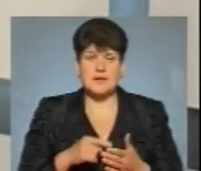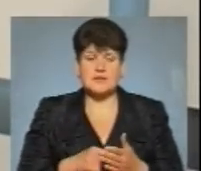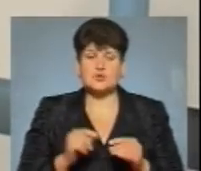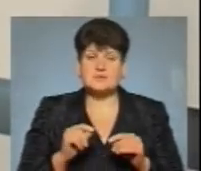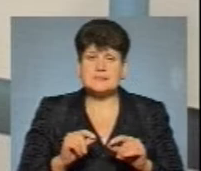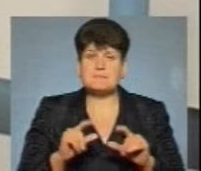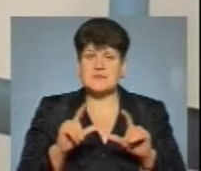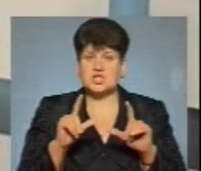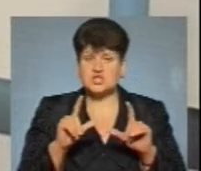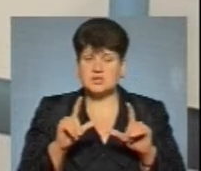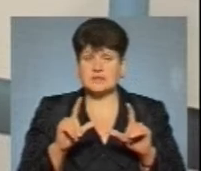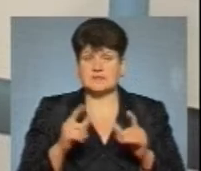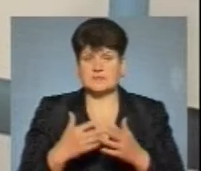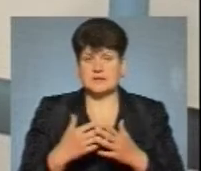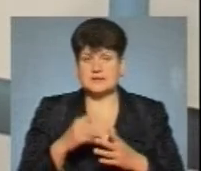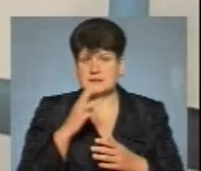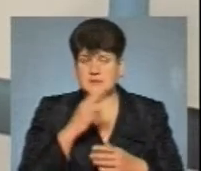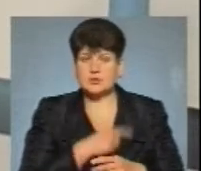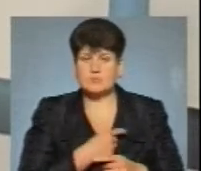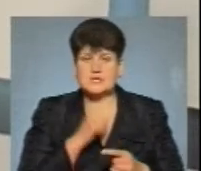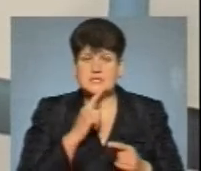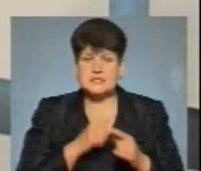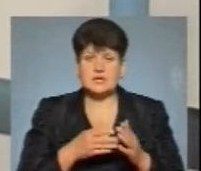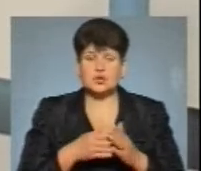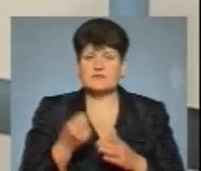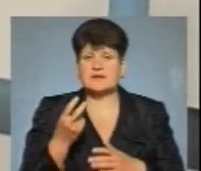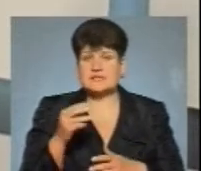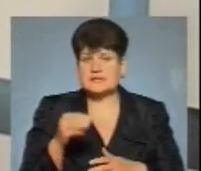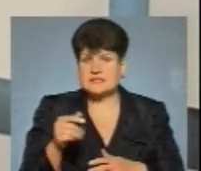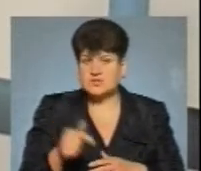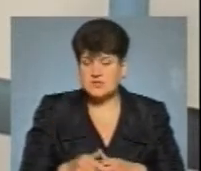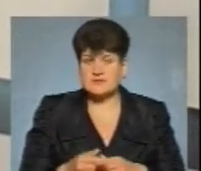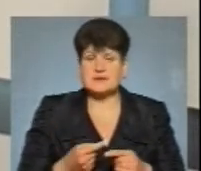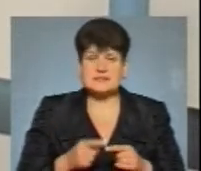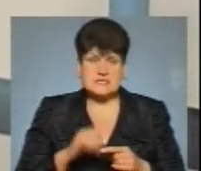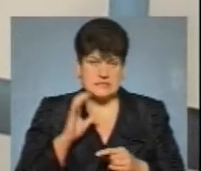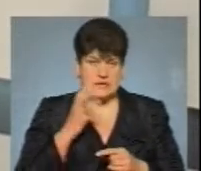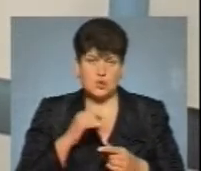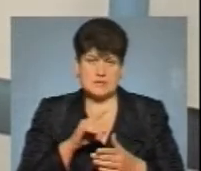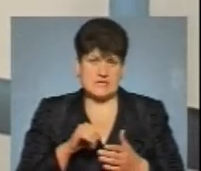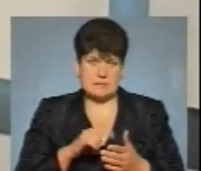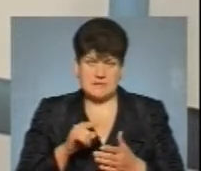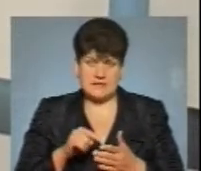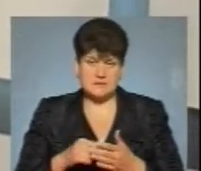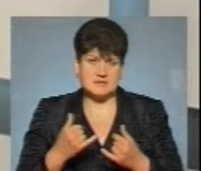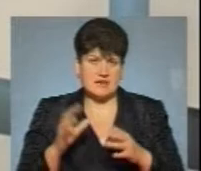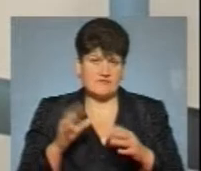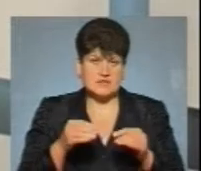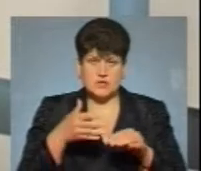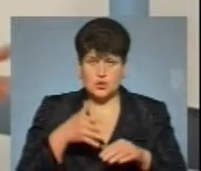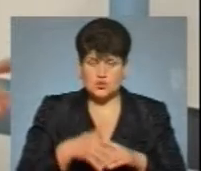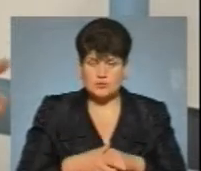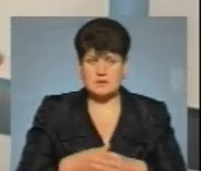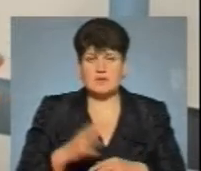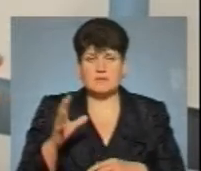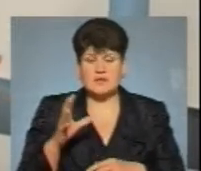збільшити, починаємо зарплату медсестри до 12 тисяч гривень. Тому це серйозне питання, і ми всі зараз розуміємо, я думаю, що